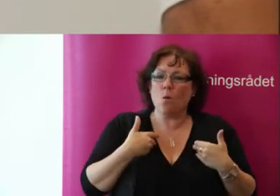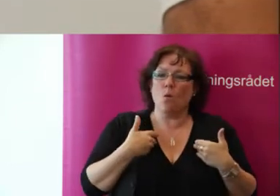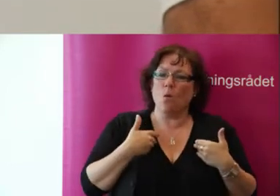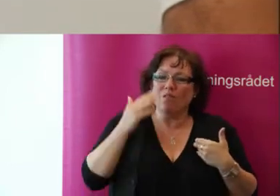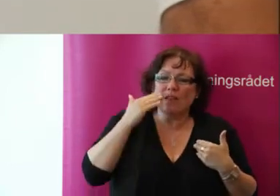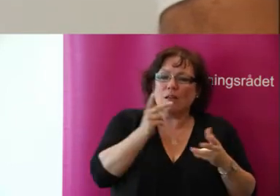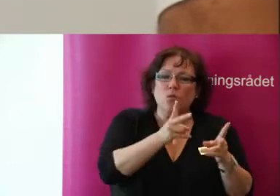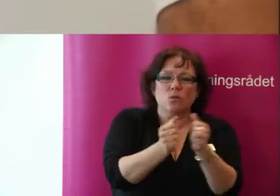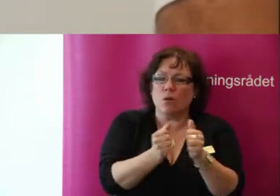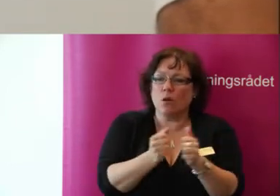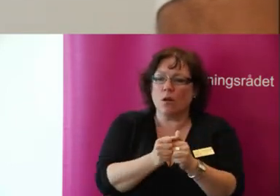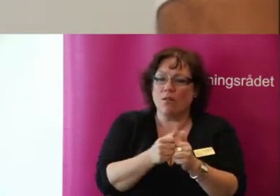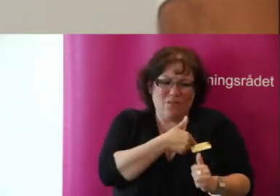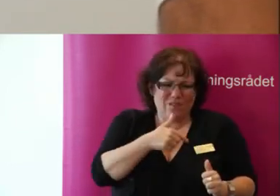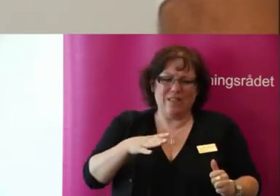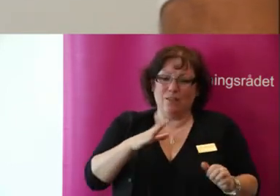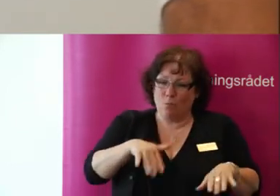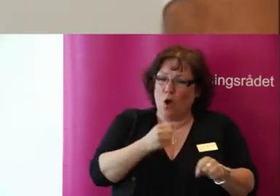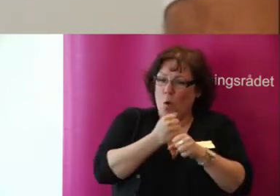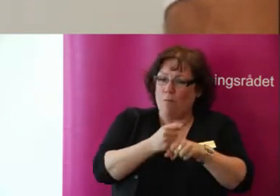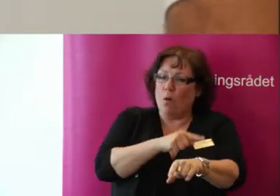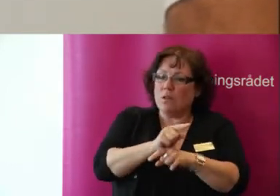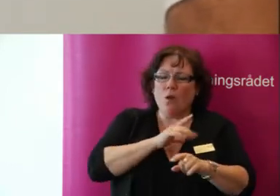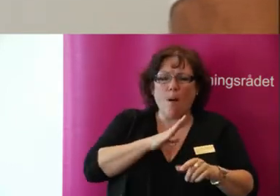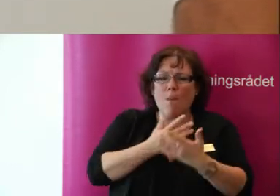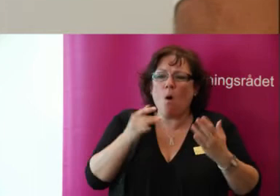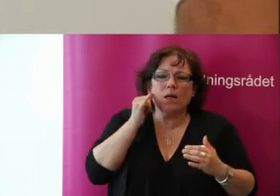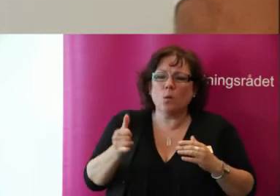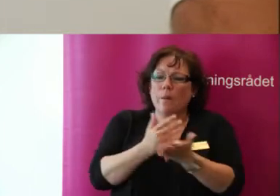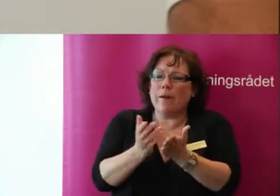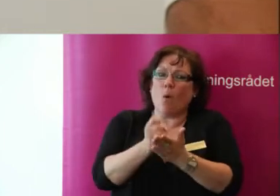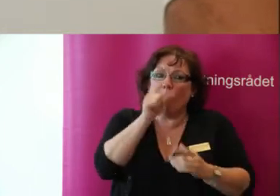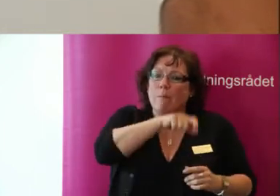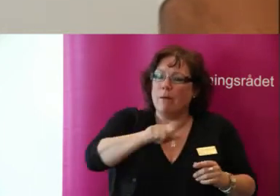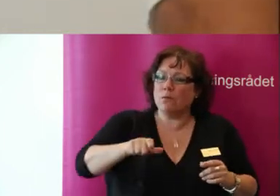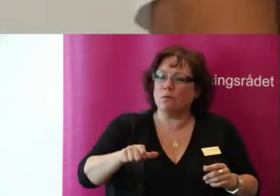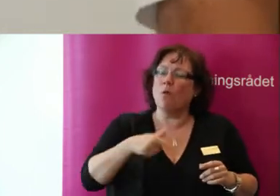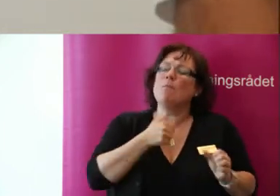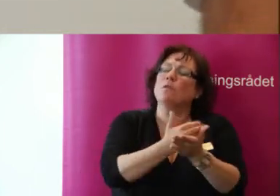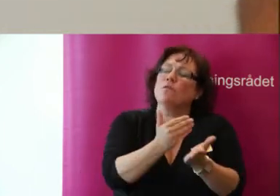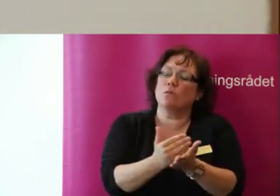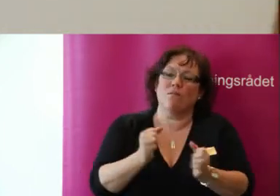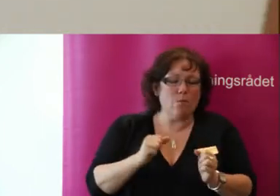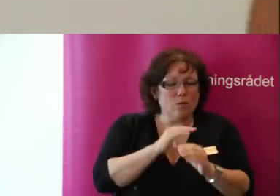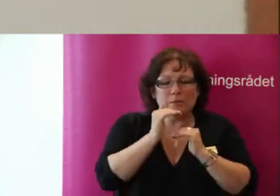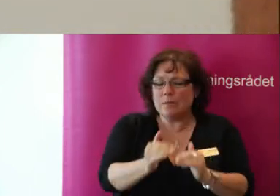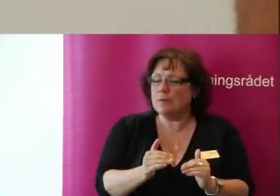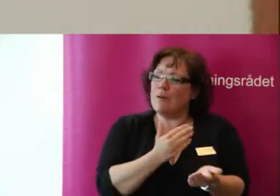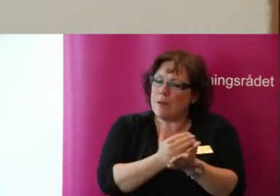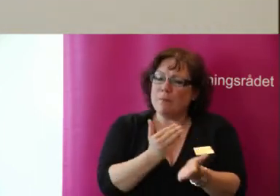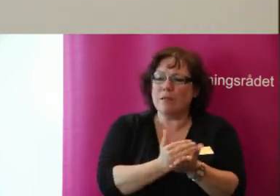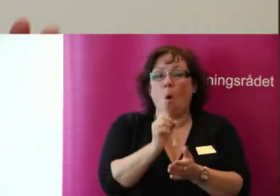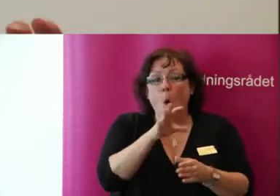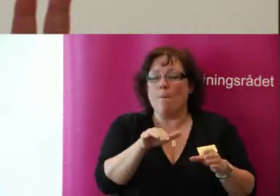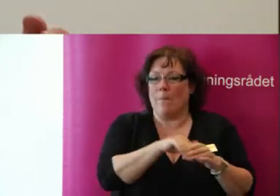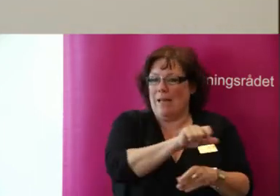att vi har så många historier att berätta, vi som har varit med ett tag. Och det här berättandet måste fortsätta hela tiden. Vi